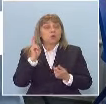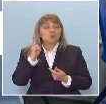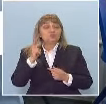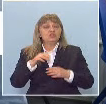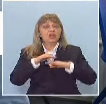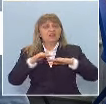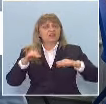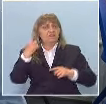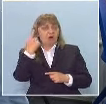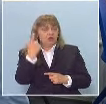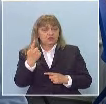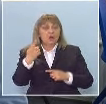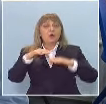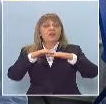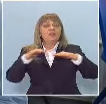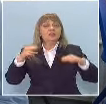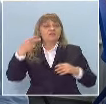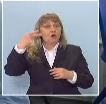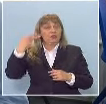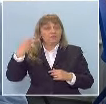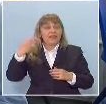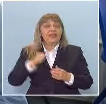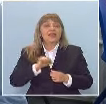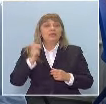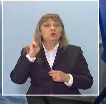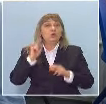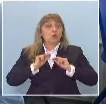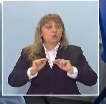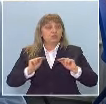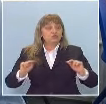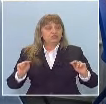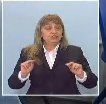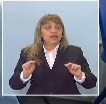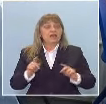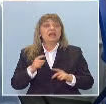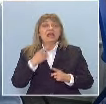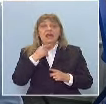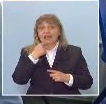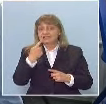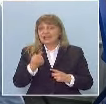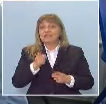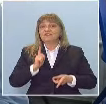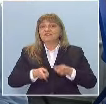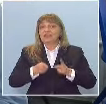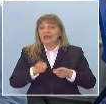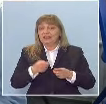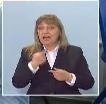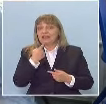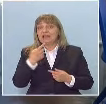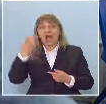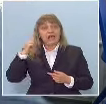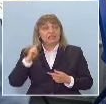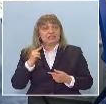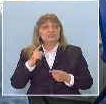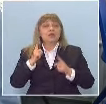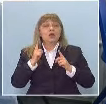ниво 2 и обучители всъщност, които са вече така наречените тренери на английски, които да